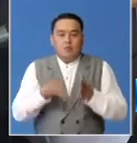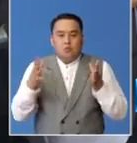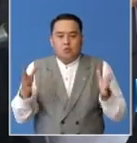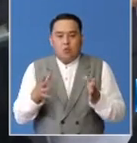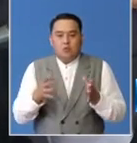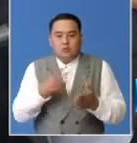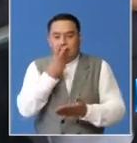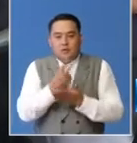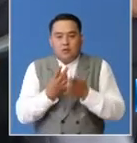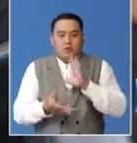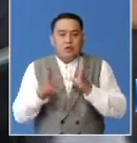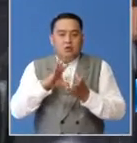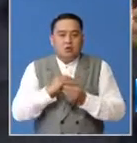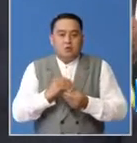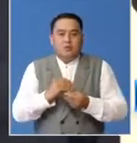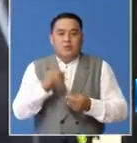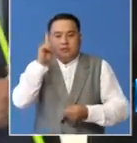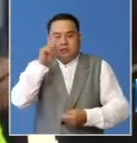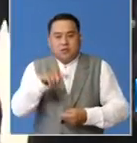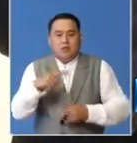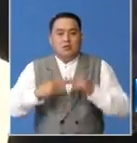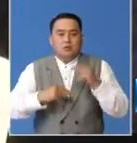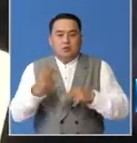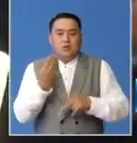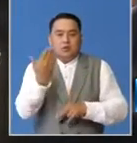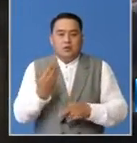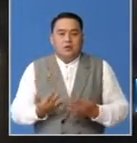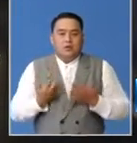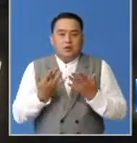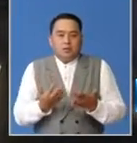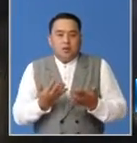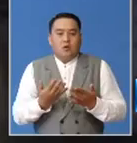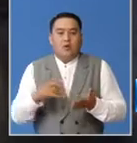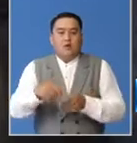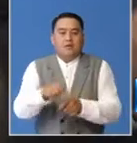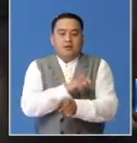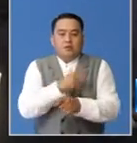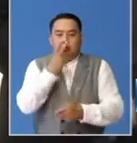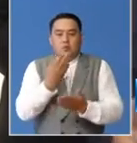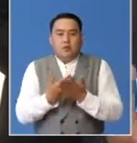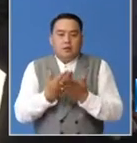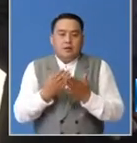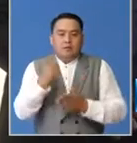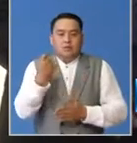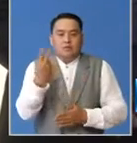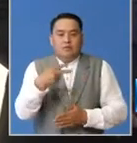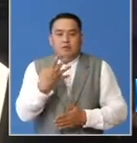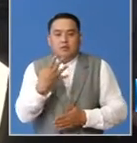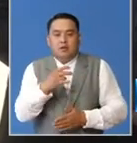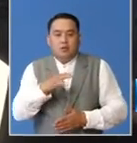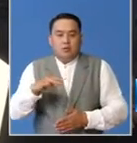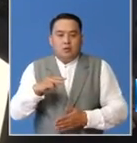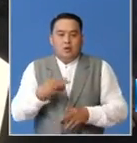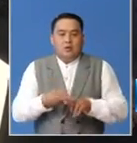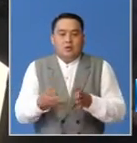спрос. Смотря на результаты, уже будем знать и строить по их запросам. Нужно смотреть на квадратуры. Допустим, мы даем по 25 миллионов, а может,